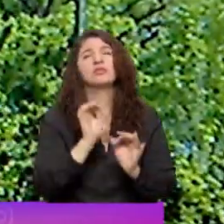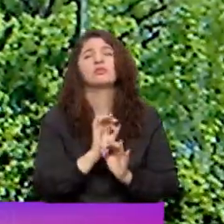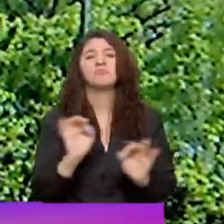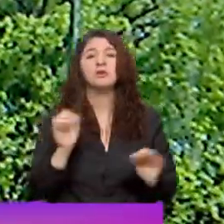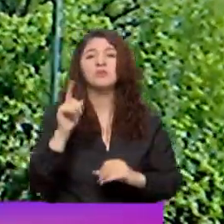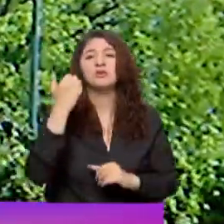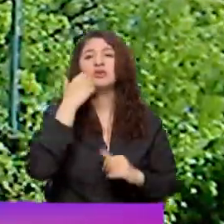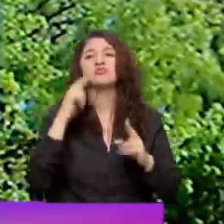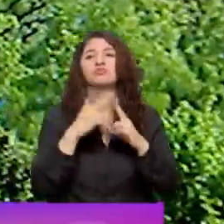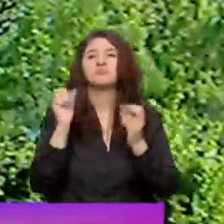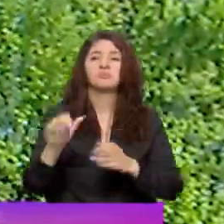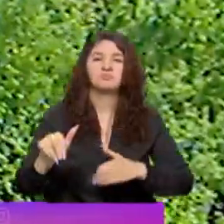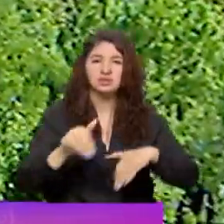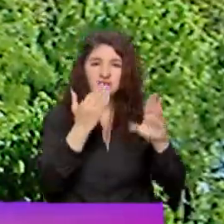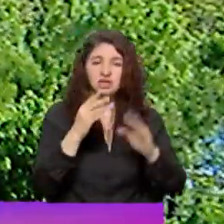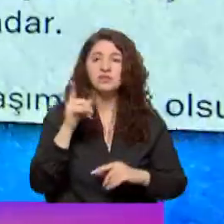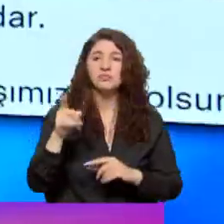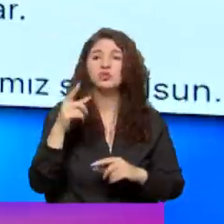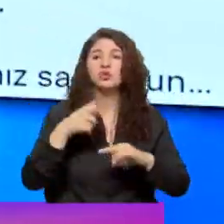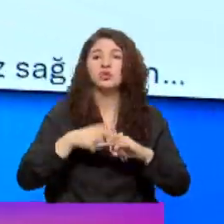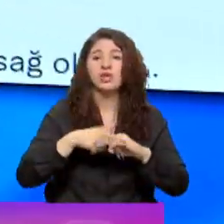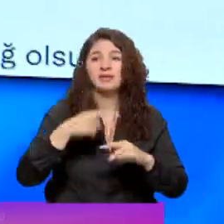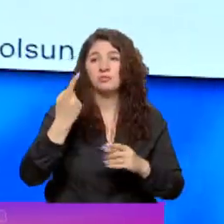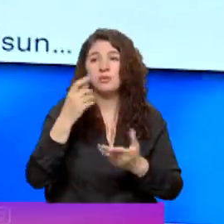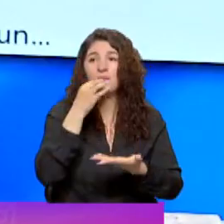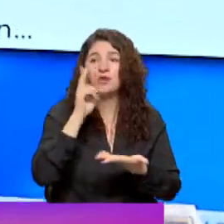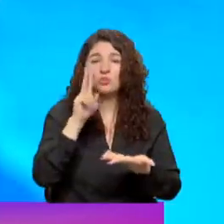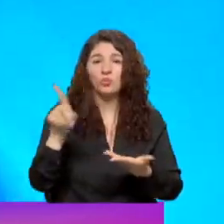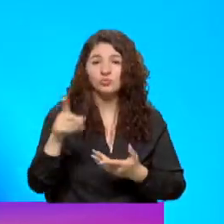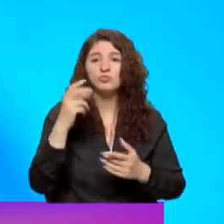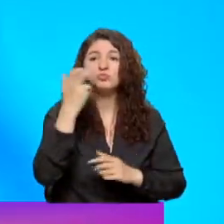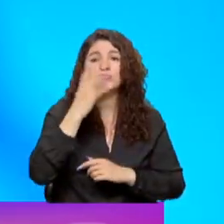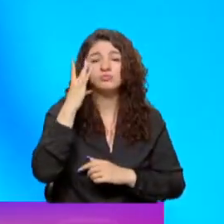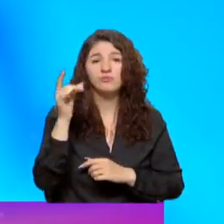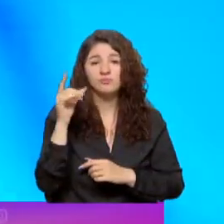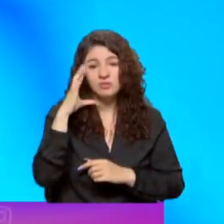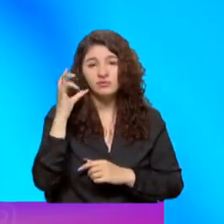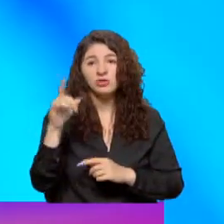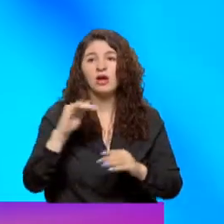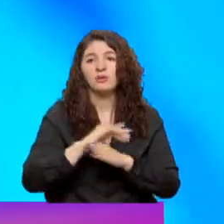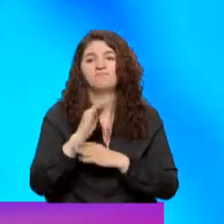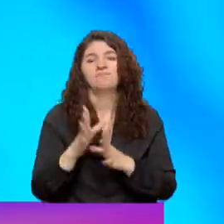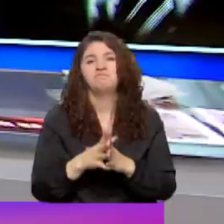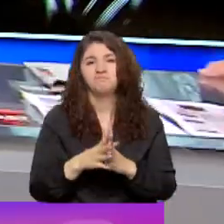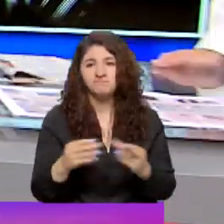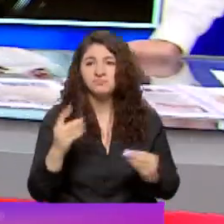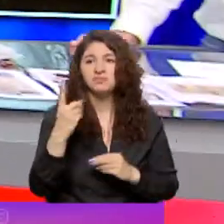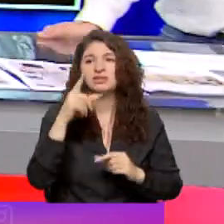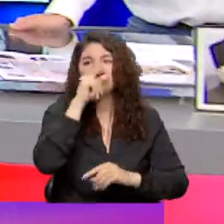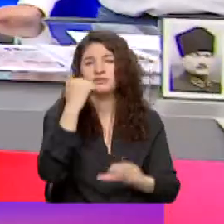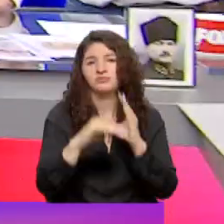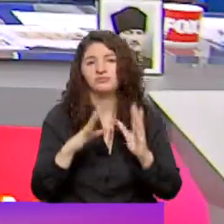insanı bu yalan dünyaya göç etti bugün Hürriyet'te böyle Haber'de gördüm müzikolog Ahmet Say hayatını kaybetti